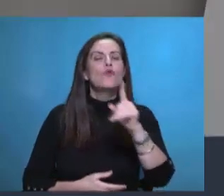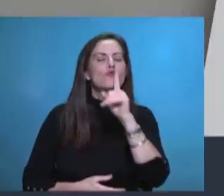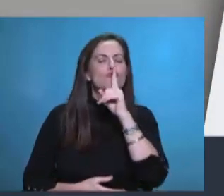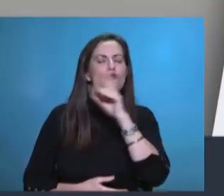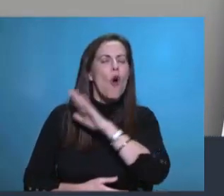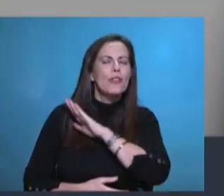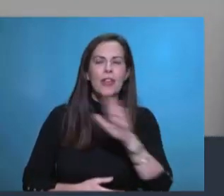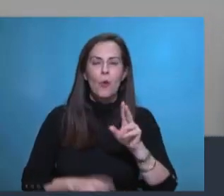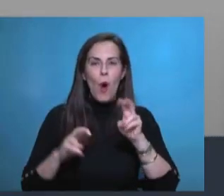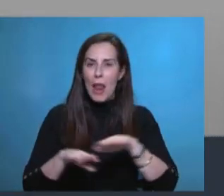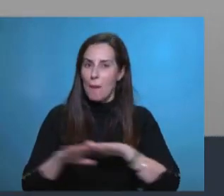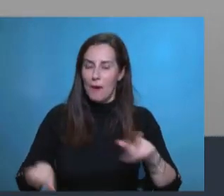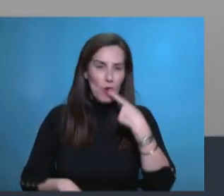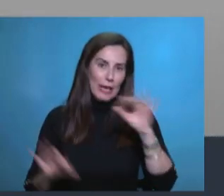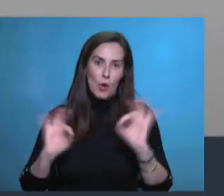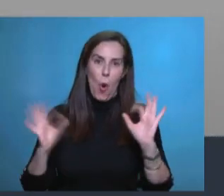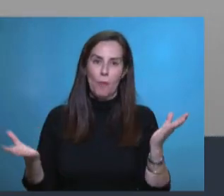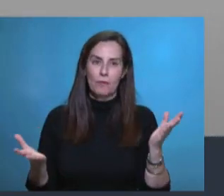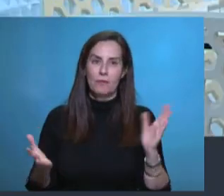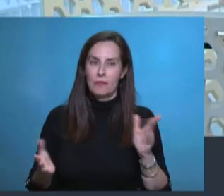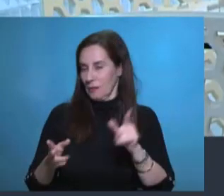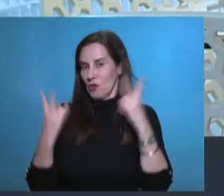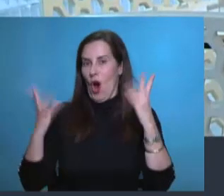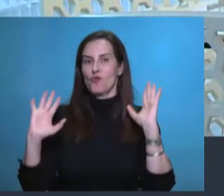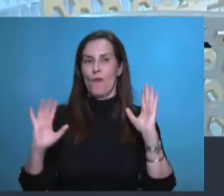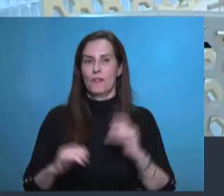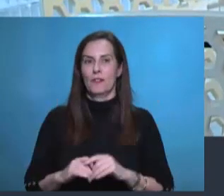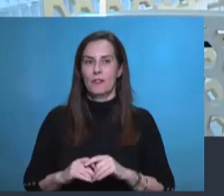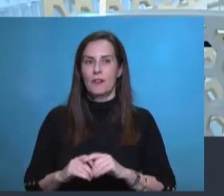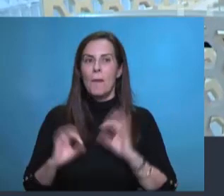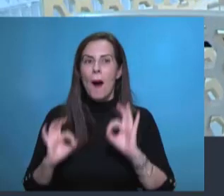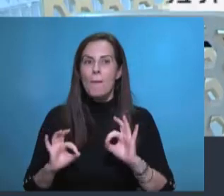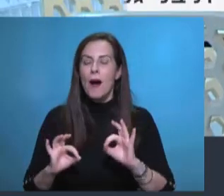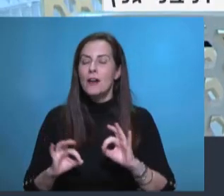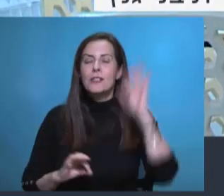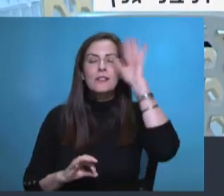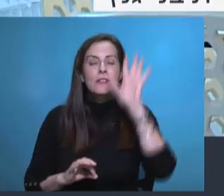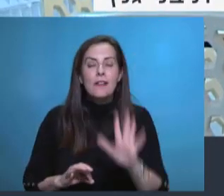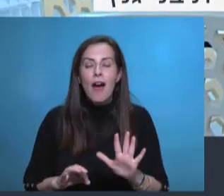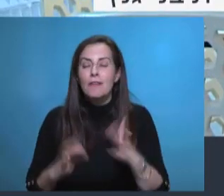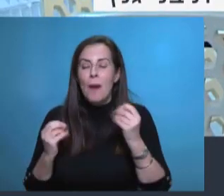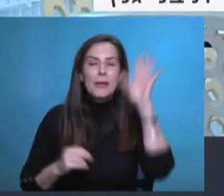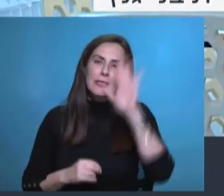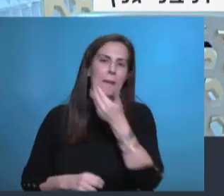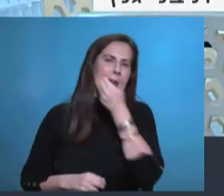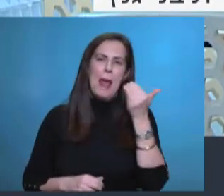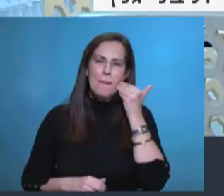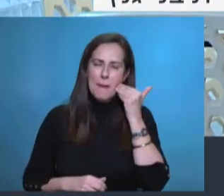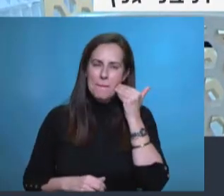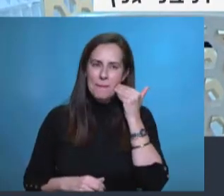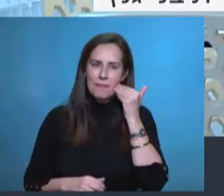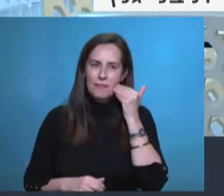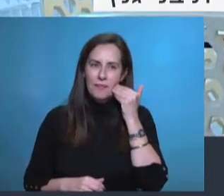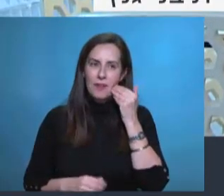הבמה ופשוט לא ידבר. זה מה שחשוב. סדנה שלמה של הרבה סרטים אילמים, ובנוסף